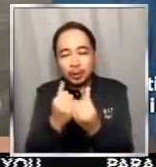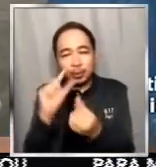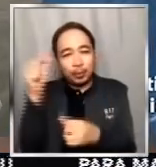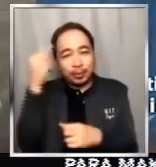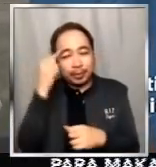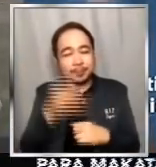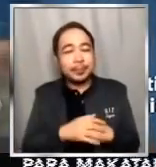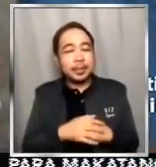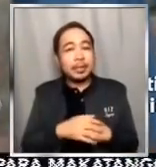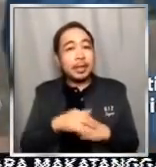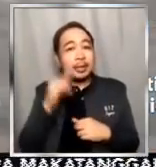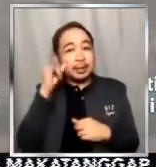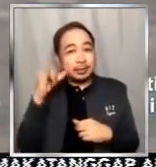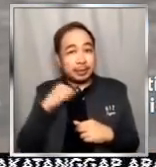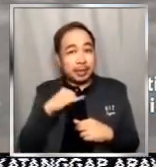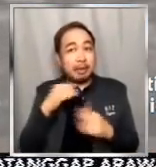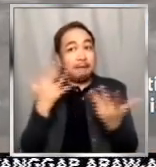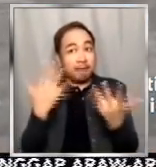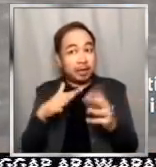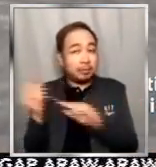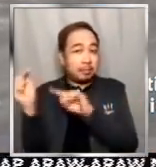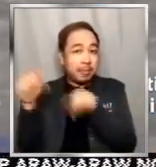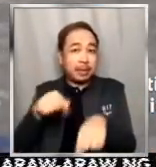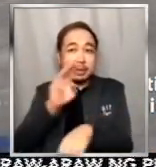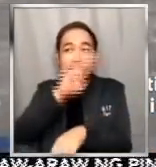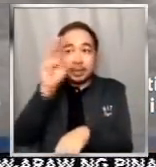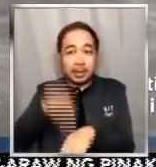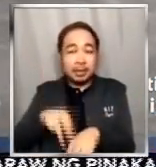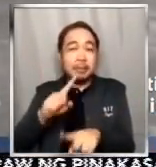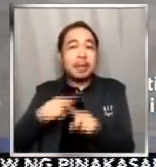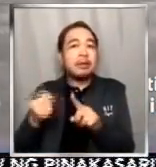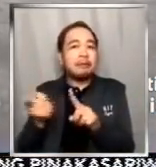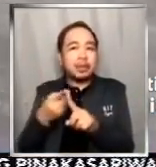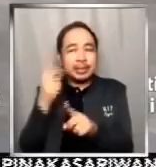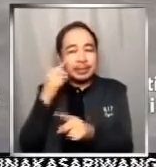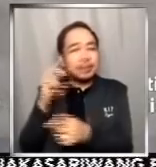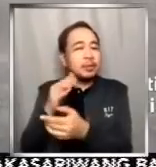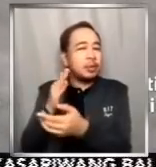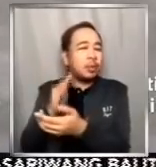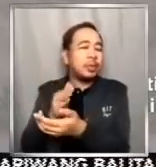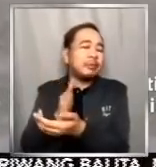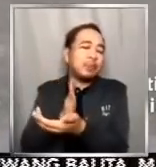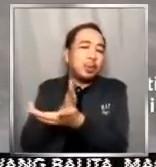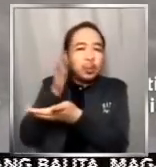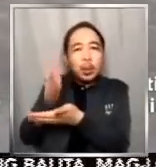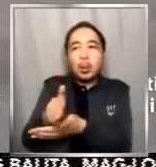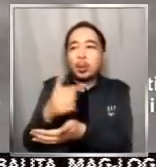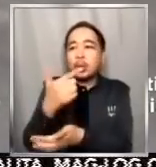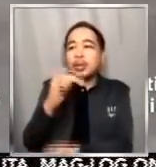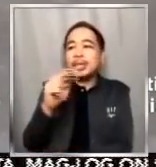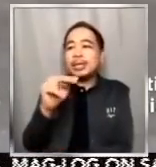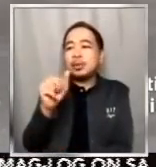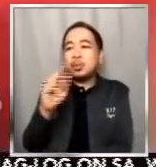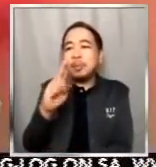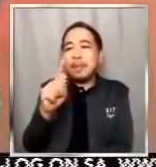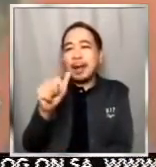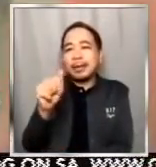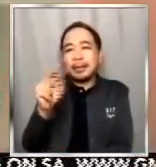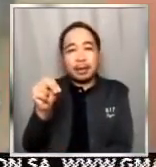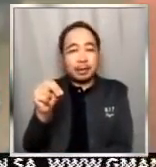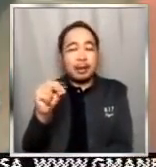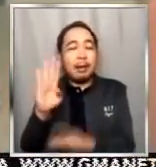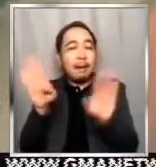Davao. Pero bumaba muna siya sa Ginobatan, Albay para kausapin ang mga nasalanta ng bagyong Roli doon. Ipinarating ng